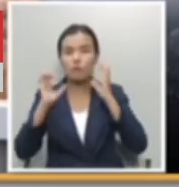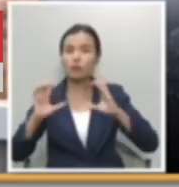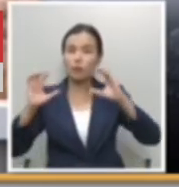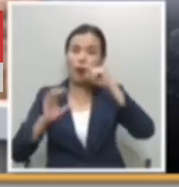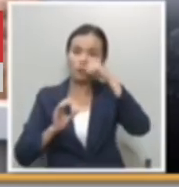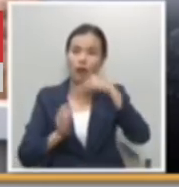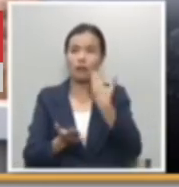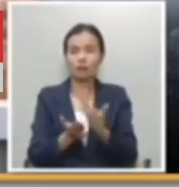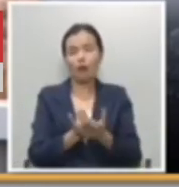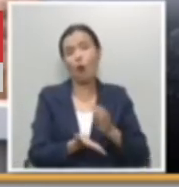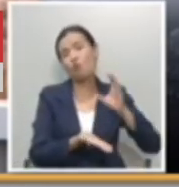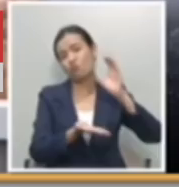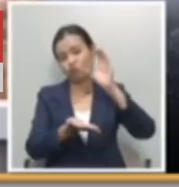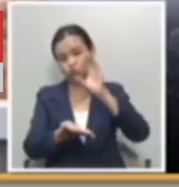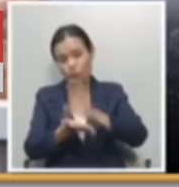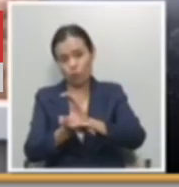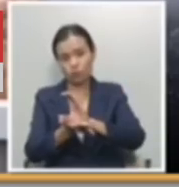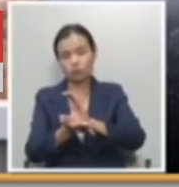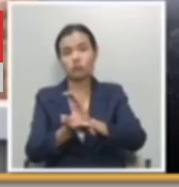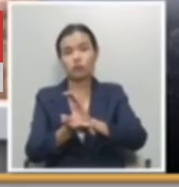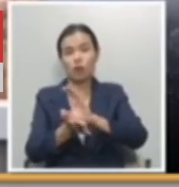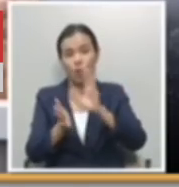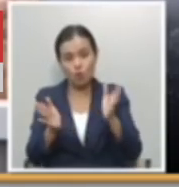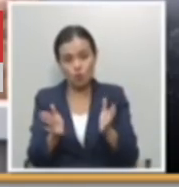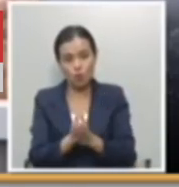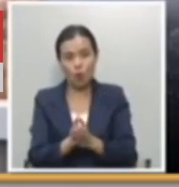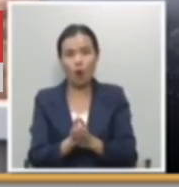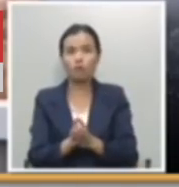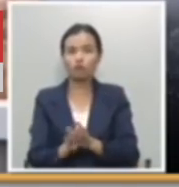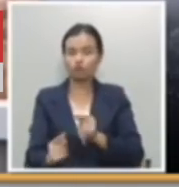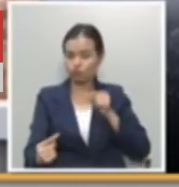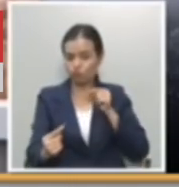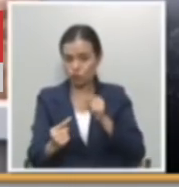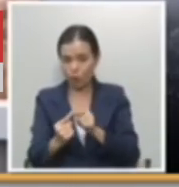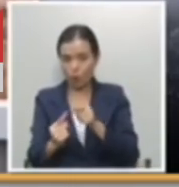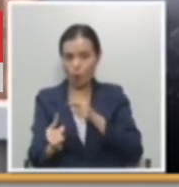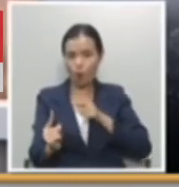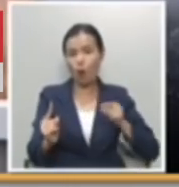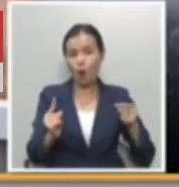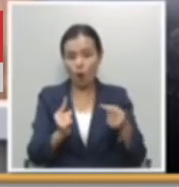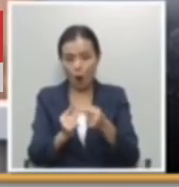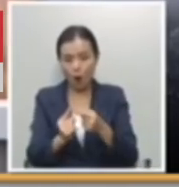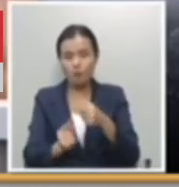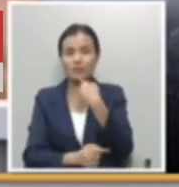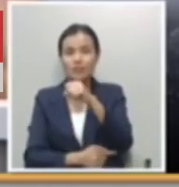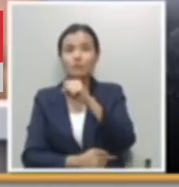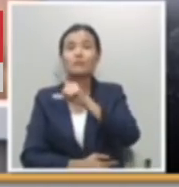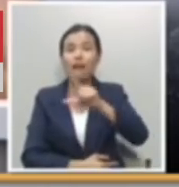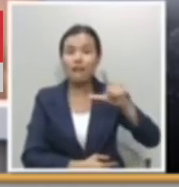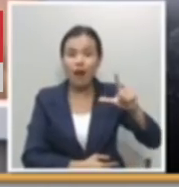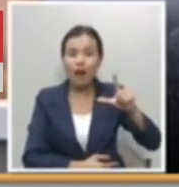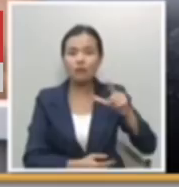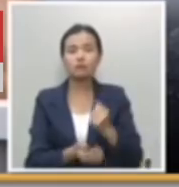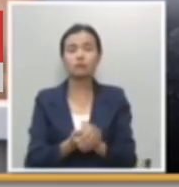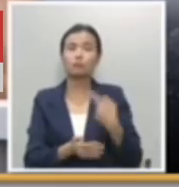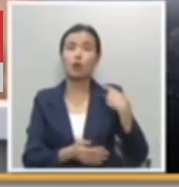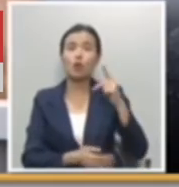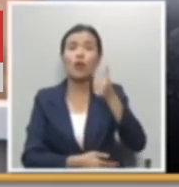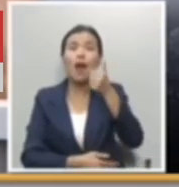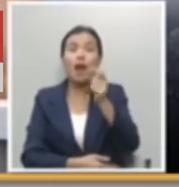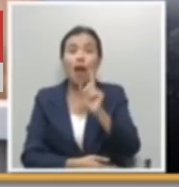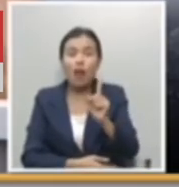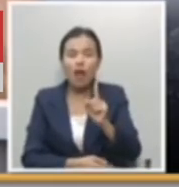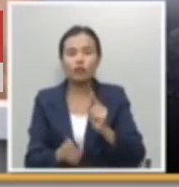ลงทุนเยอะมากเลยรวมแล้วทั้งทางตรงทางอ้อมเนี่ยนับ10ล้านล้านสิ่งที่เขาได้คืออะไรครับเด้งที่